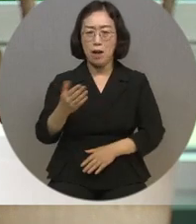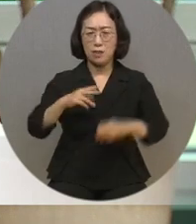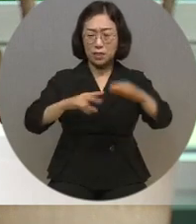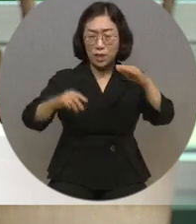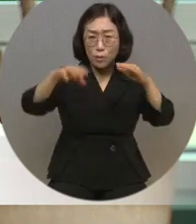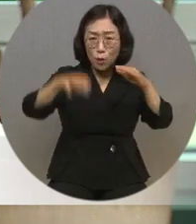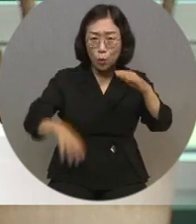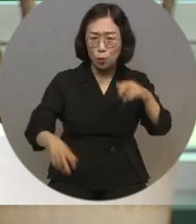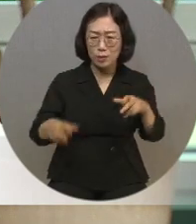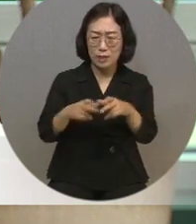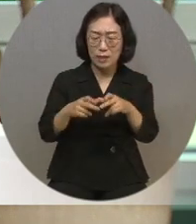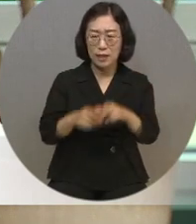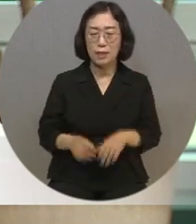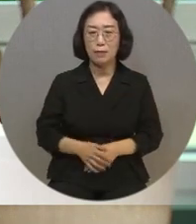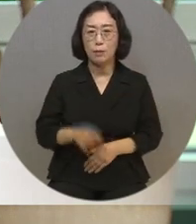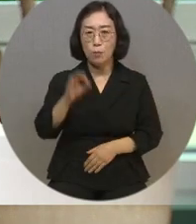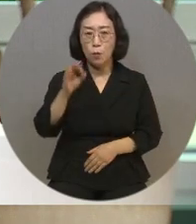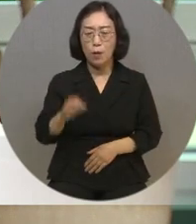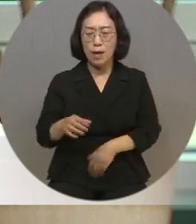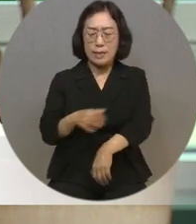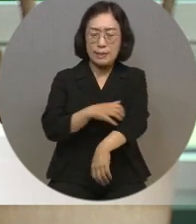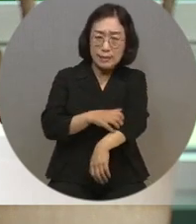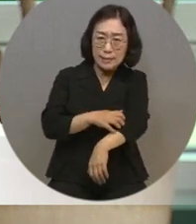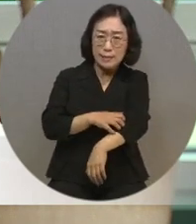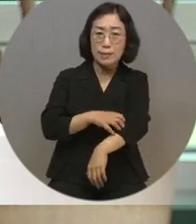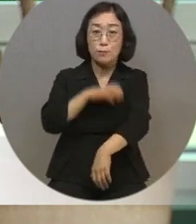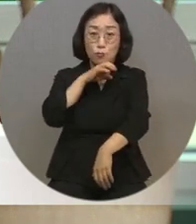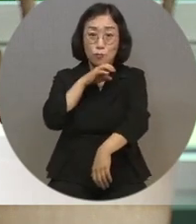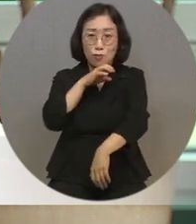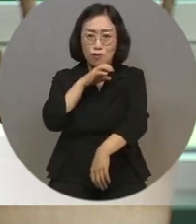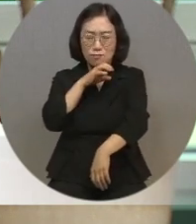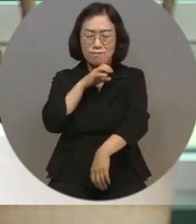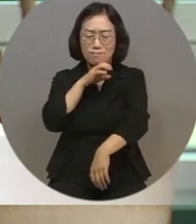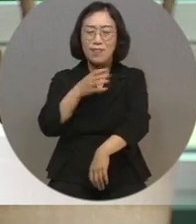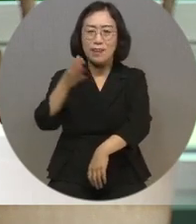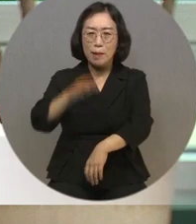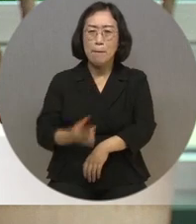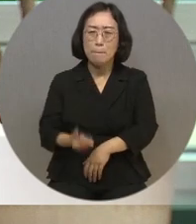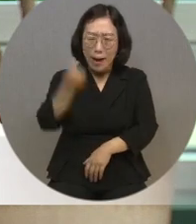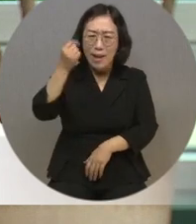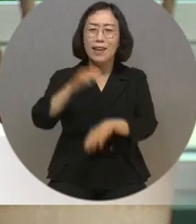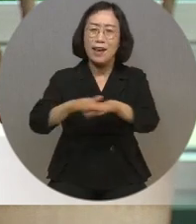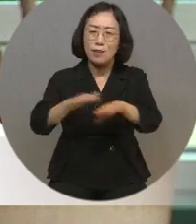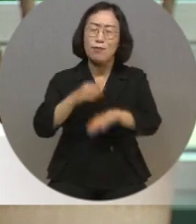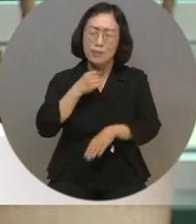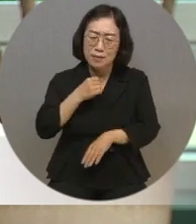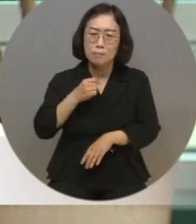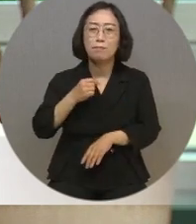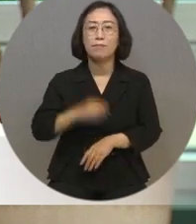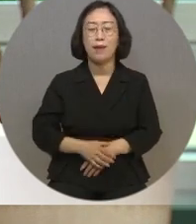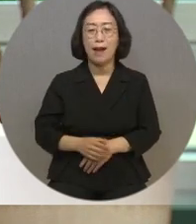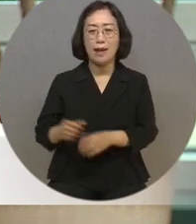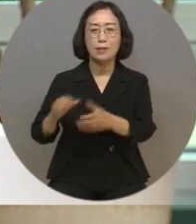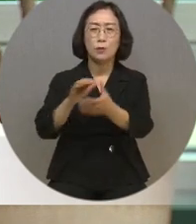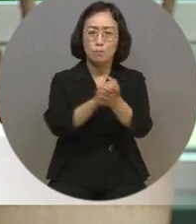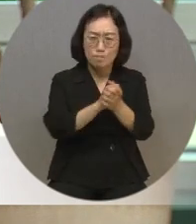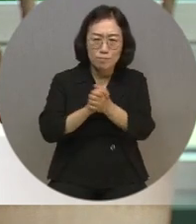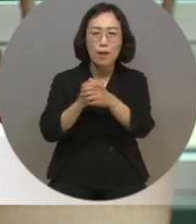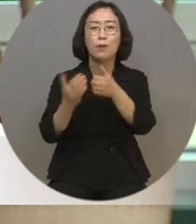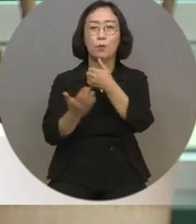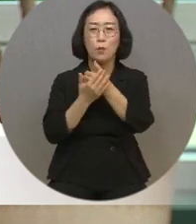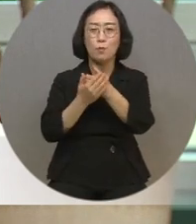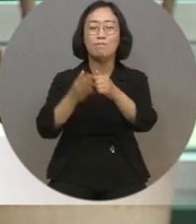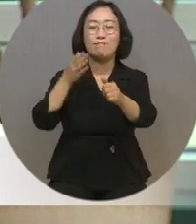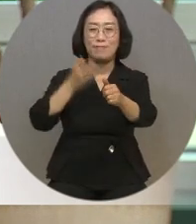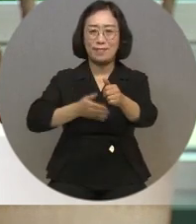나오신 장애인분들 많이 불편하시겠지만 빨리 해결하자고 한 목소리를 내어주시기를 다시 한번